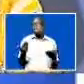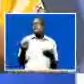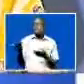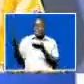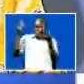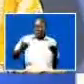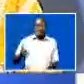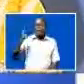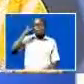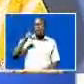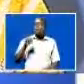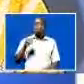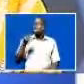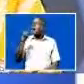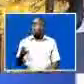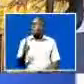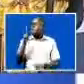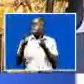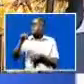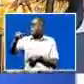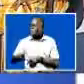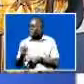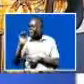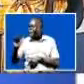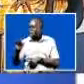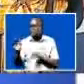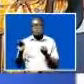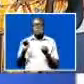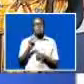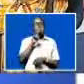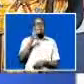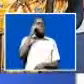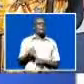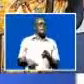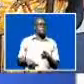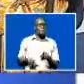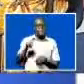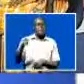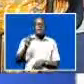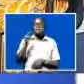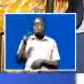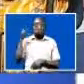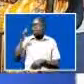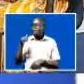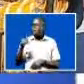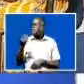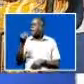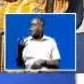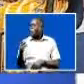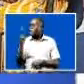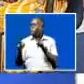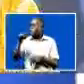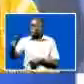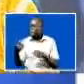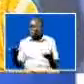ya 22,000. Tena umwambie mwanangu ankuwa kwenda wapi? Mm-hmm. Hii simu ya 22,000 ametoa wapi? Naam.